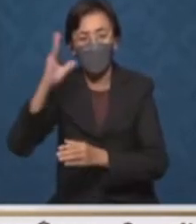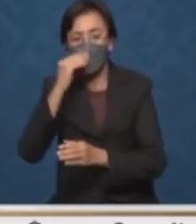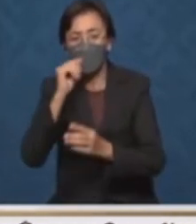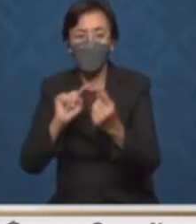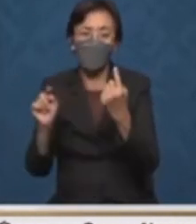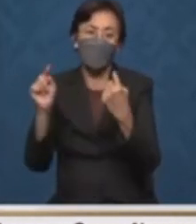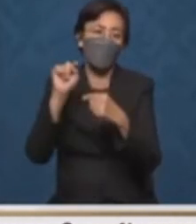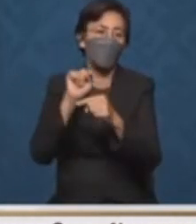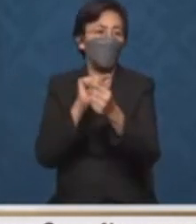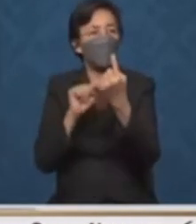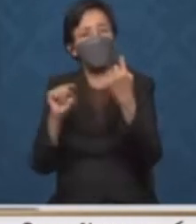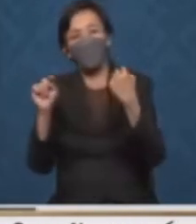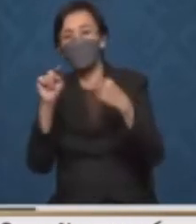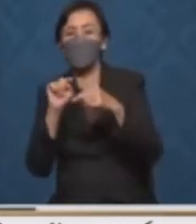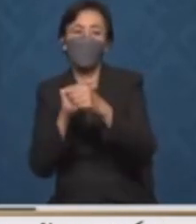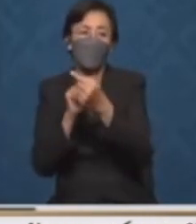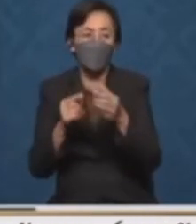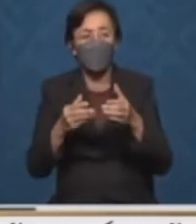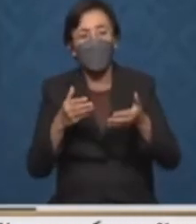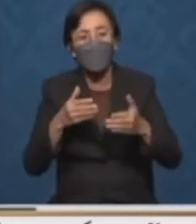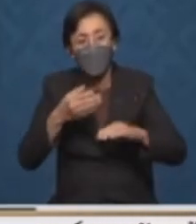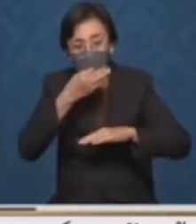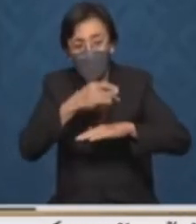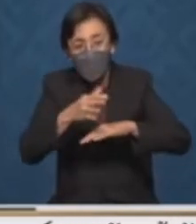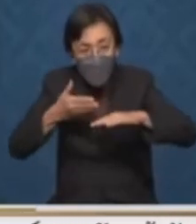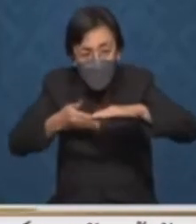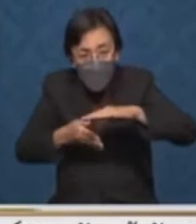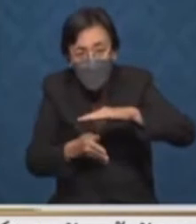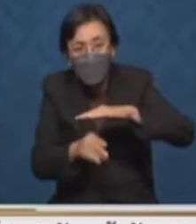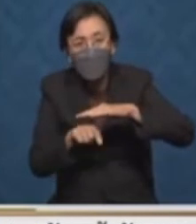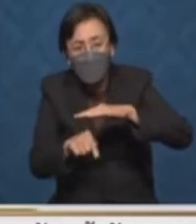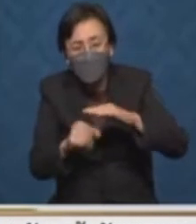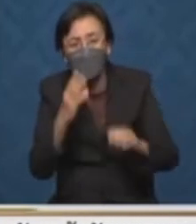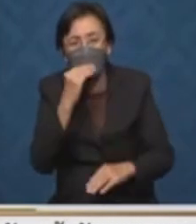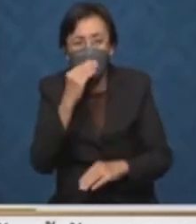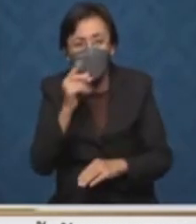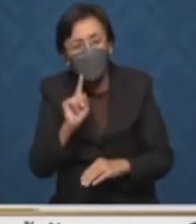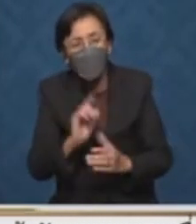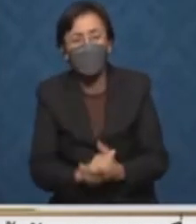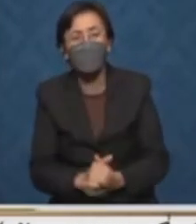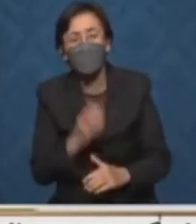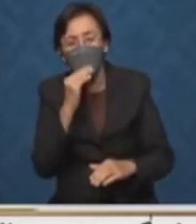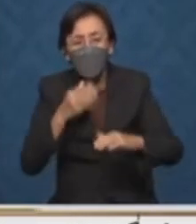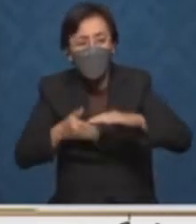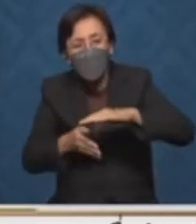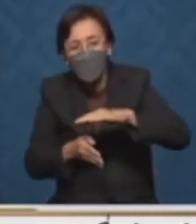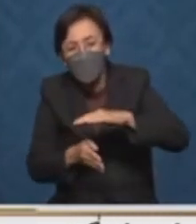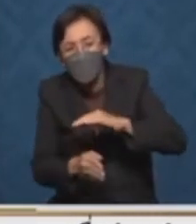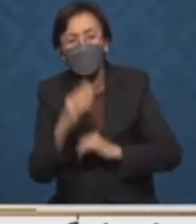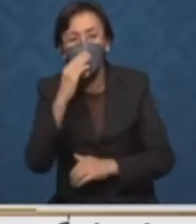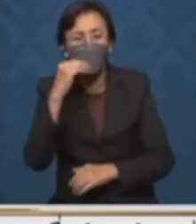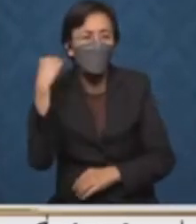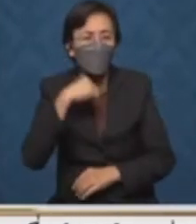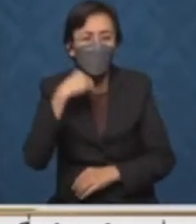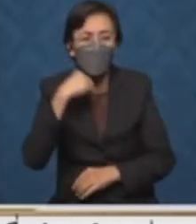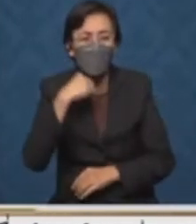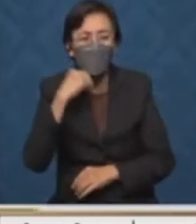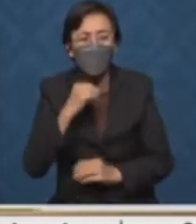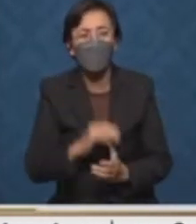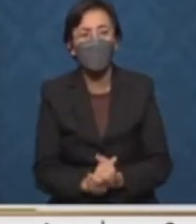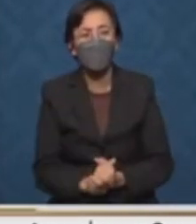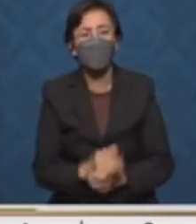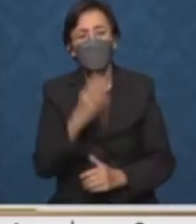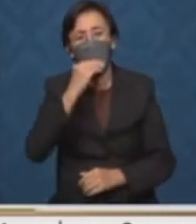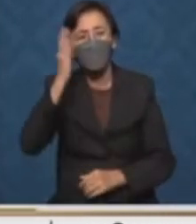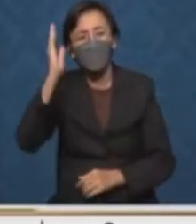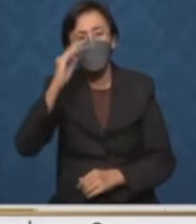ะครับเรื่องเรือดำน้ำเนี่ยผมดูไปดูมาก็เหมือนปลาวาฬครับที่มาโชว์ทุกครั้งครับไอ้ปลายช้ำซาก